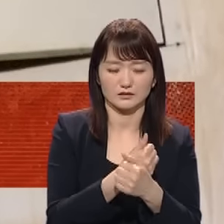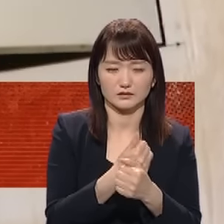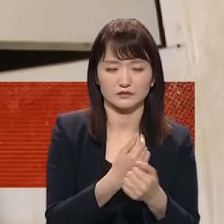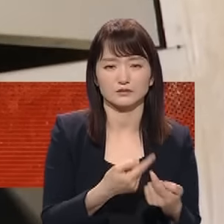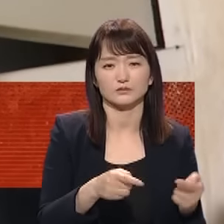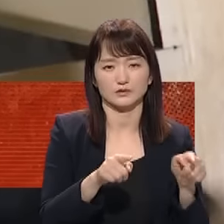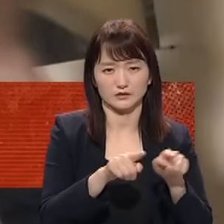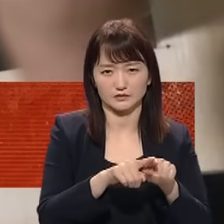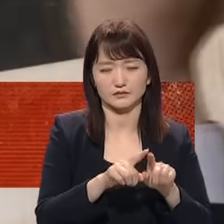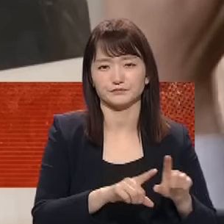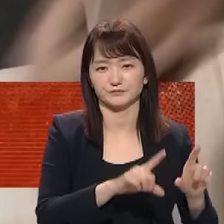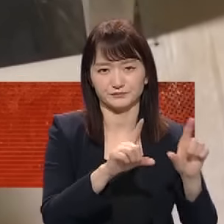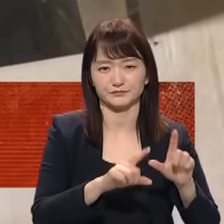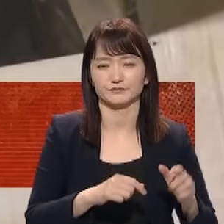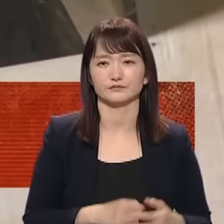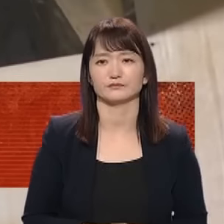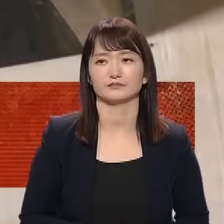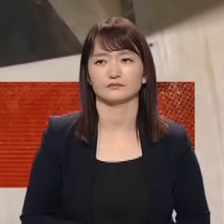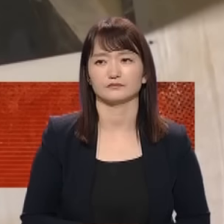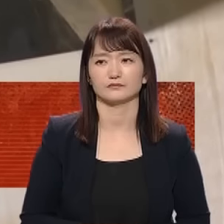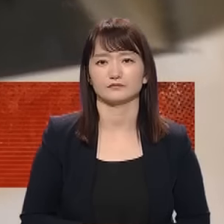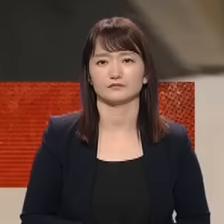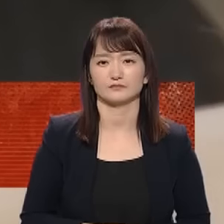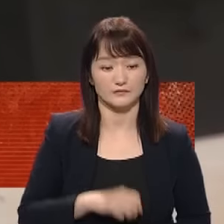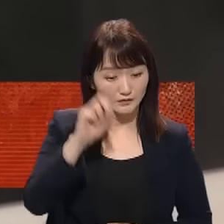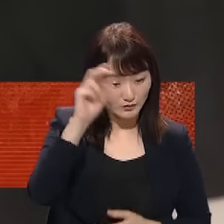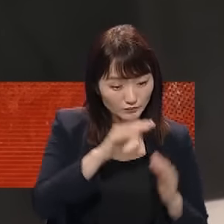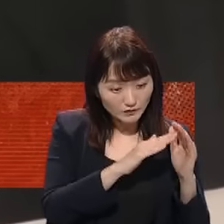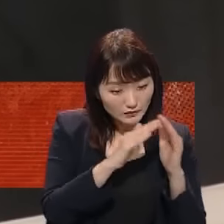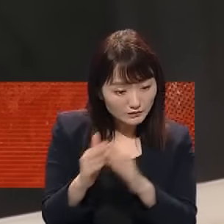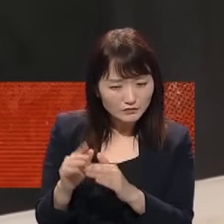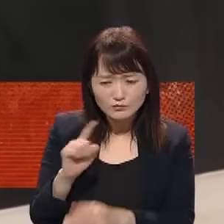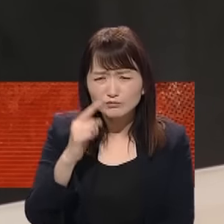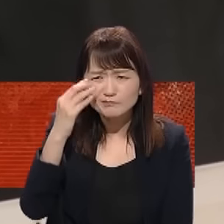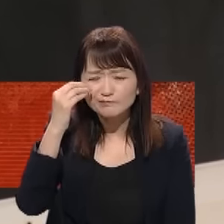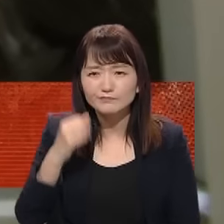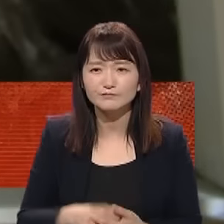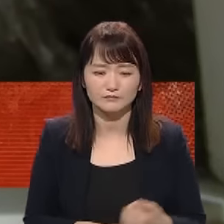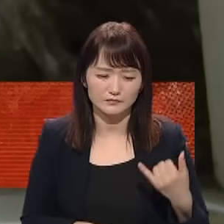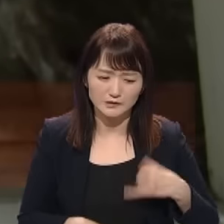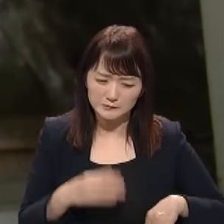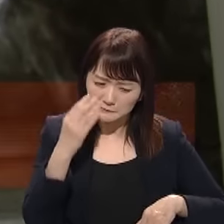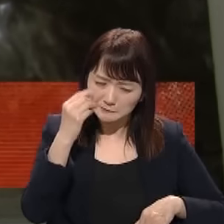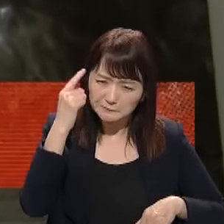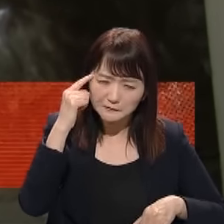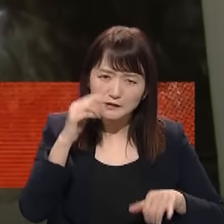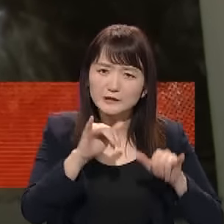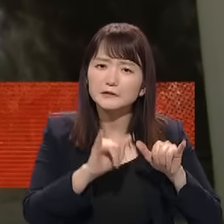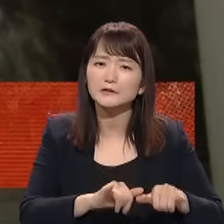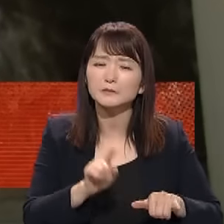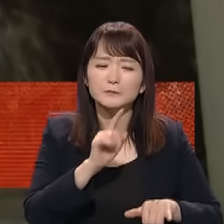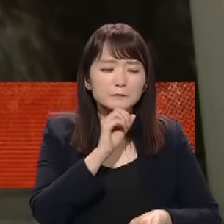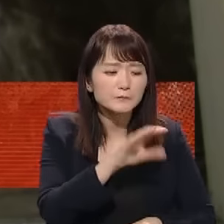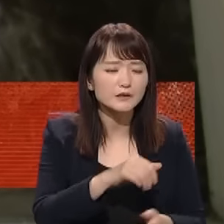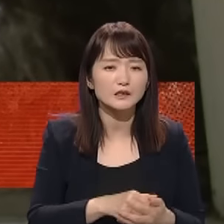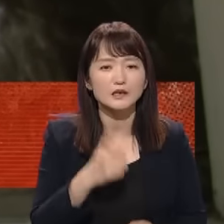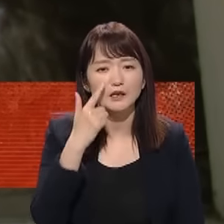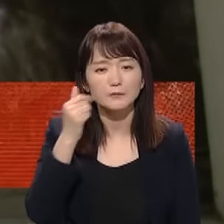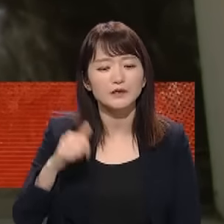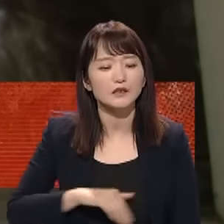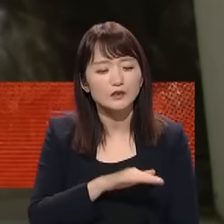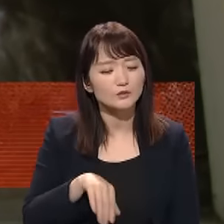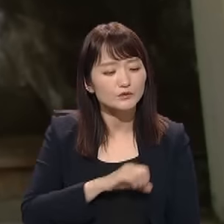같이 살고 뭐 갑자기 또 이사를 가고 네. 이상하잖아요. 아이들이 이상하게 생각할까 봐 이렇게 얘기를 했대요. 아빠가 우리를